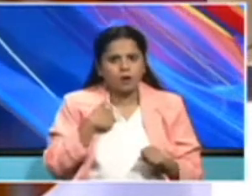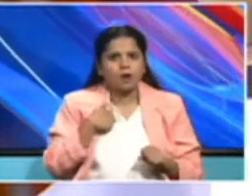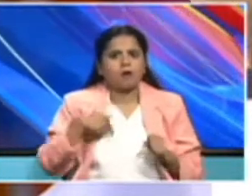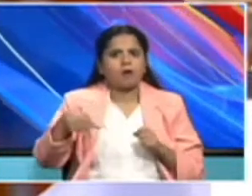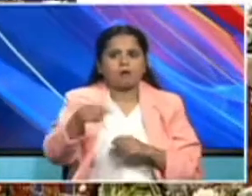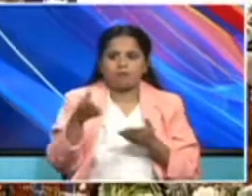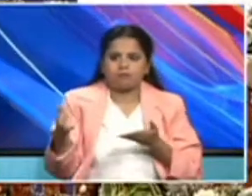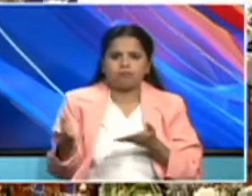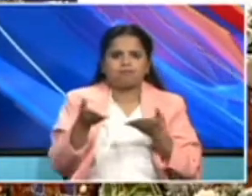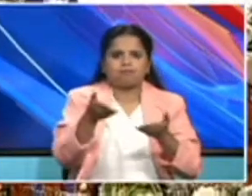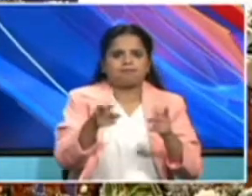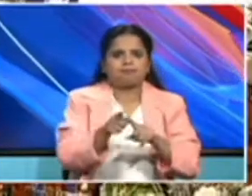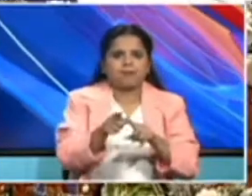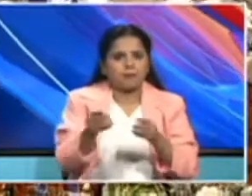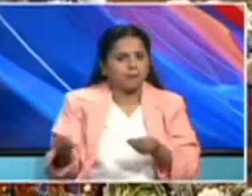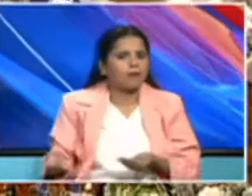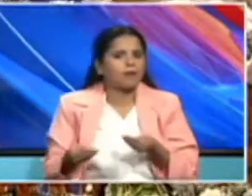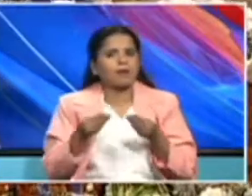है।